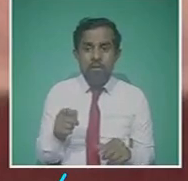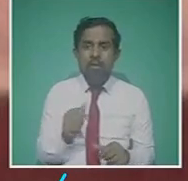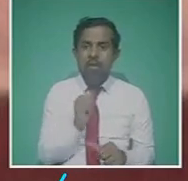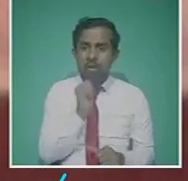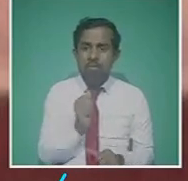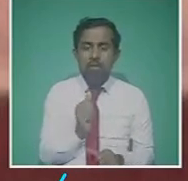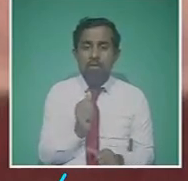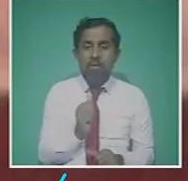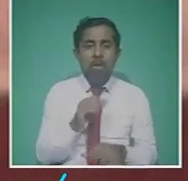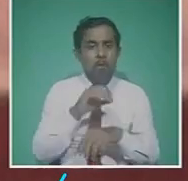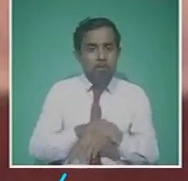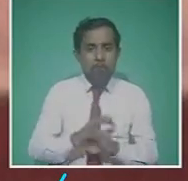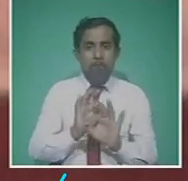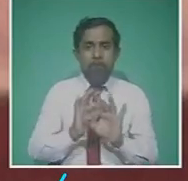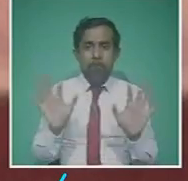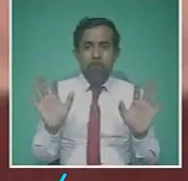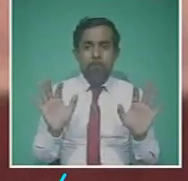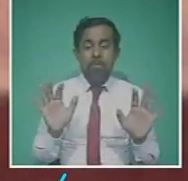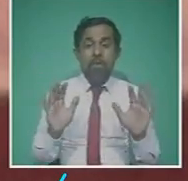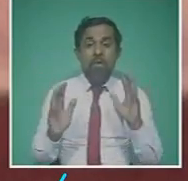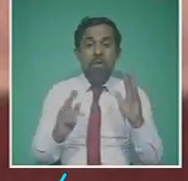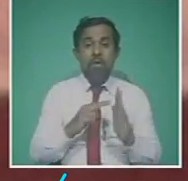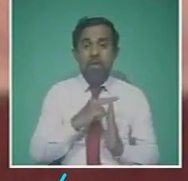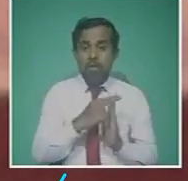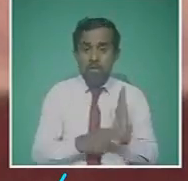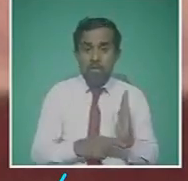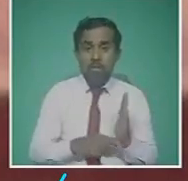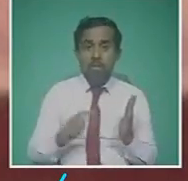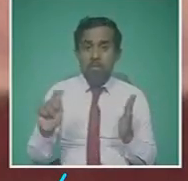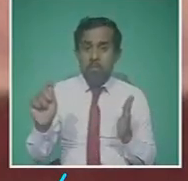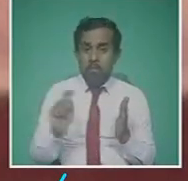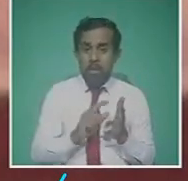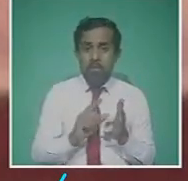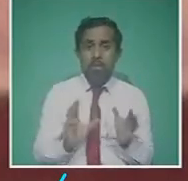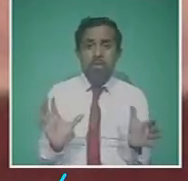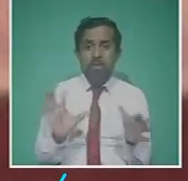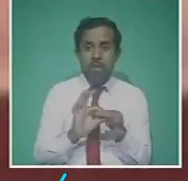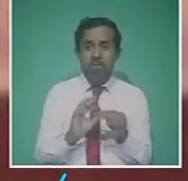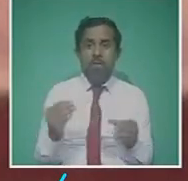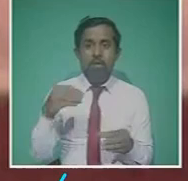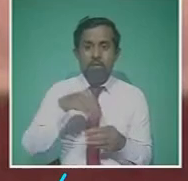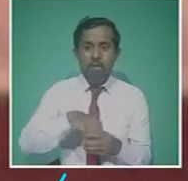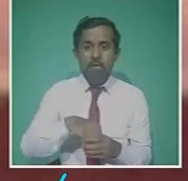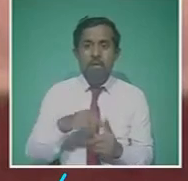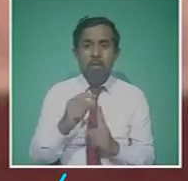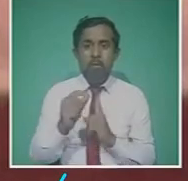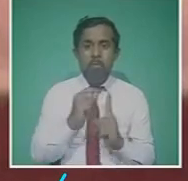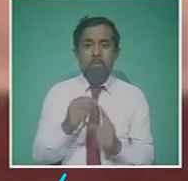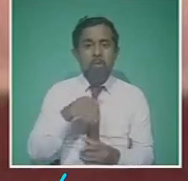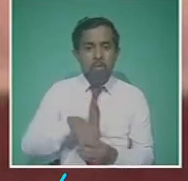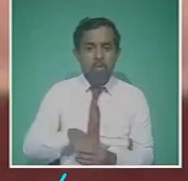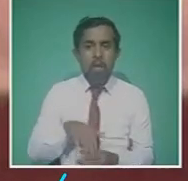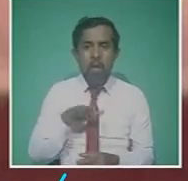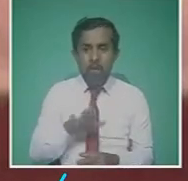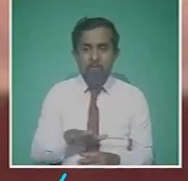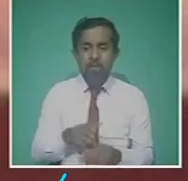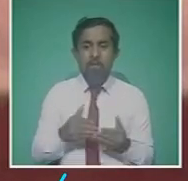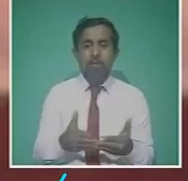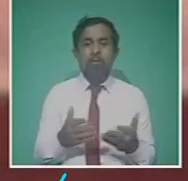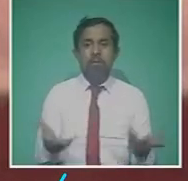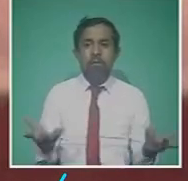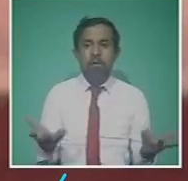සැබෑදේ ඔප්පු කරලා ඒක ජාතික ආදායමට එකතු කරලා දෙන්න වැඩපිළිවෙලක් පාර්ලිමේන්තුව තුල තියෙනවා ඒක කරන්නේ